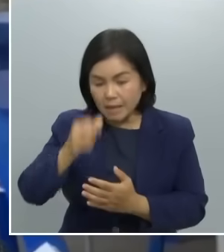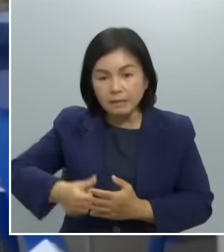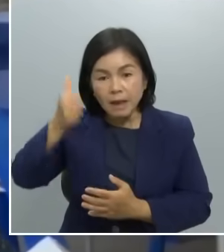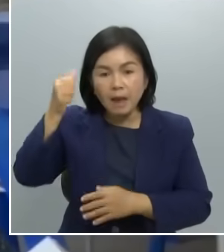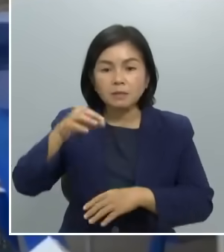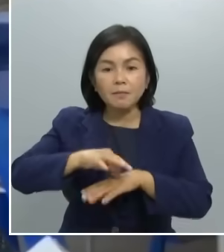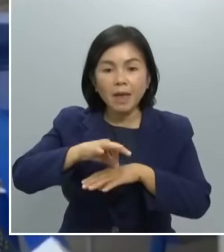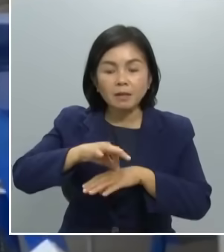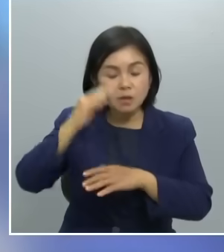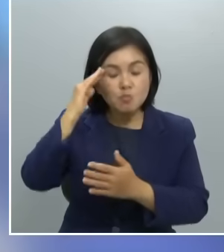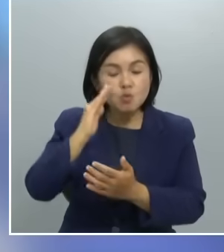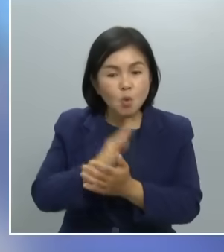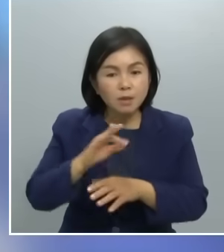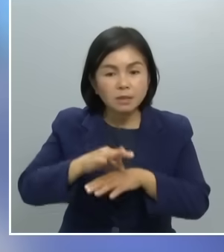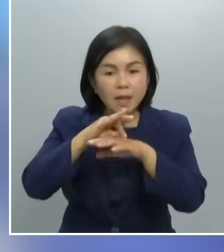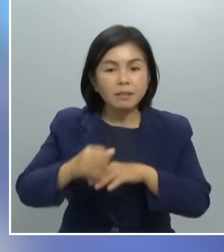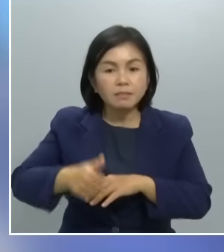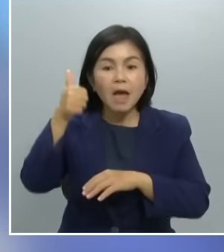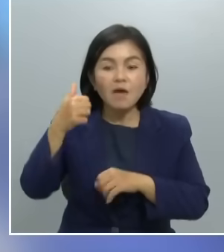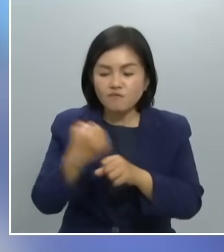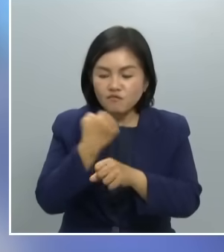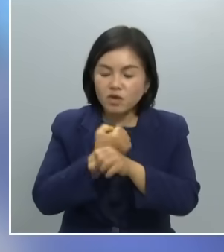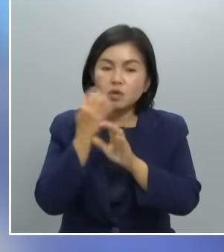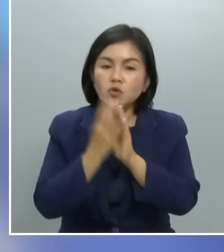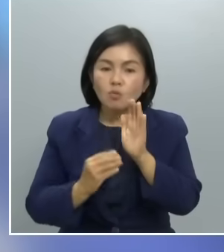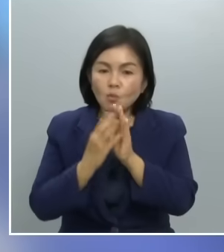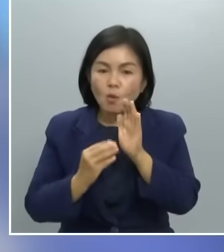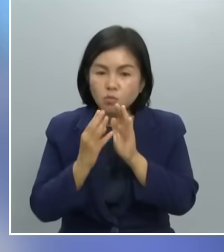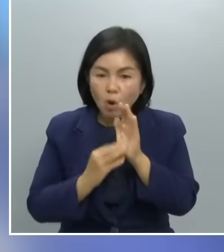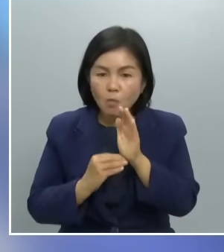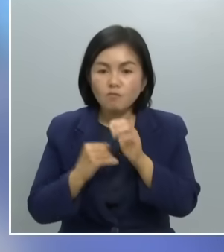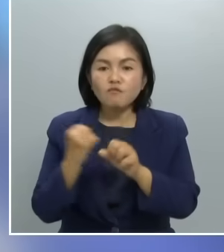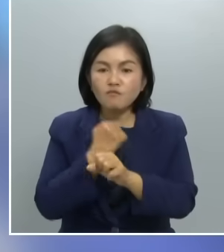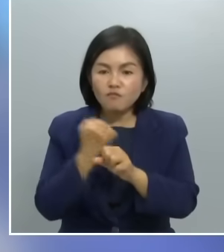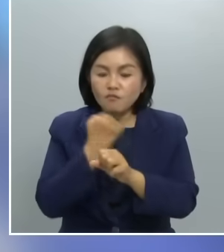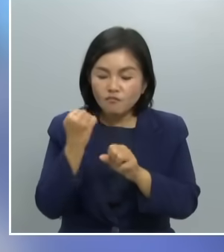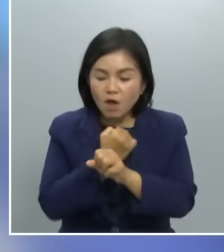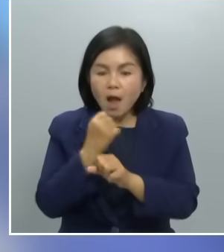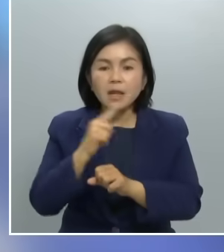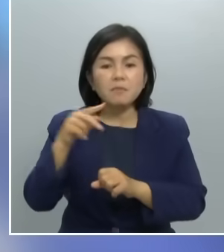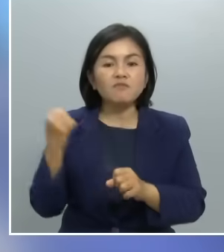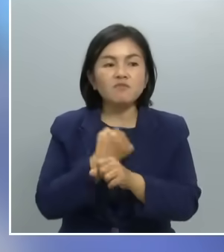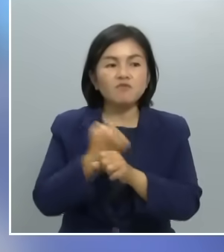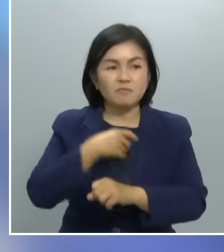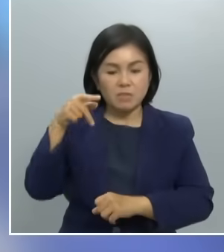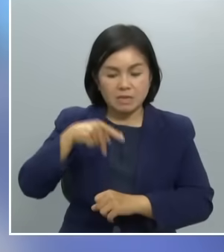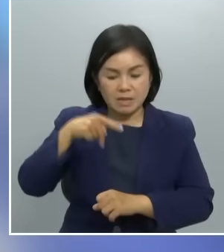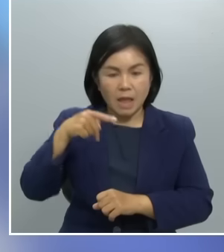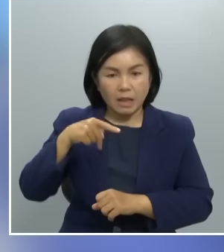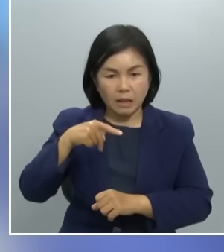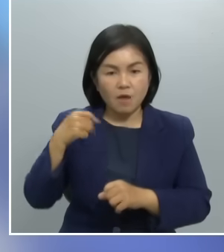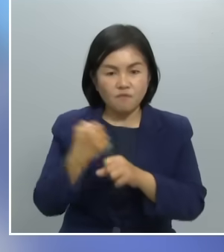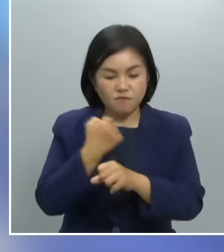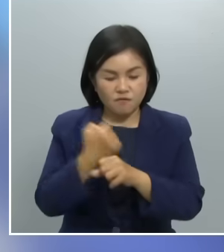สังกัดตชด.แล้วก็ได้เข้าไปฝึกอบรมนะครับที่กองกำกับการ9กองบังคับการฝึกพิเศษหรือว่าค่ายท่านมุกเนี่ยแหละครับคุณ